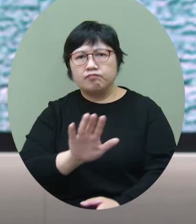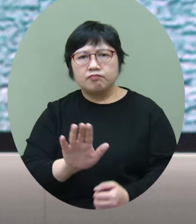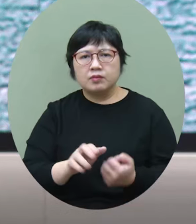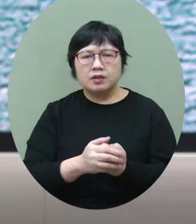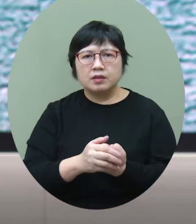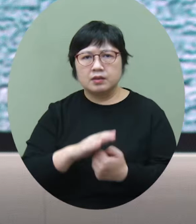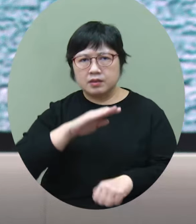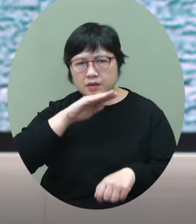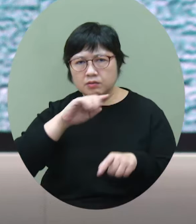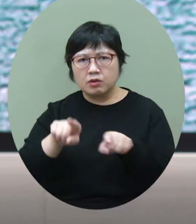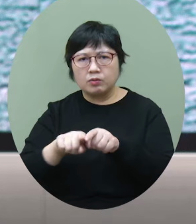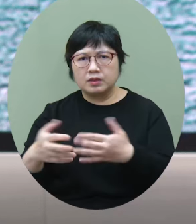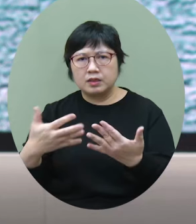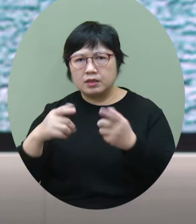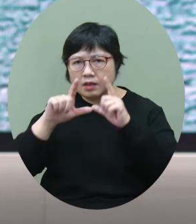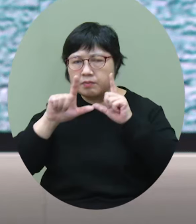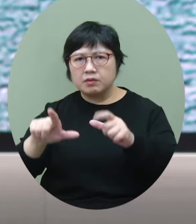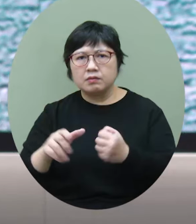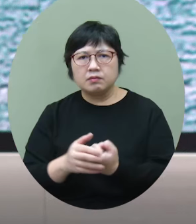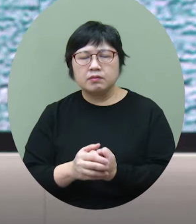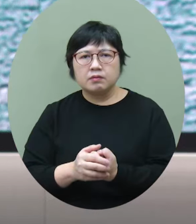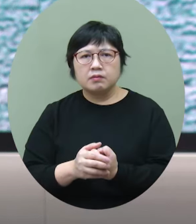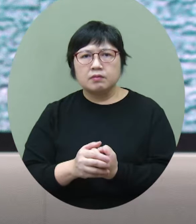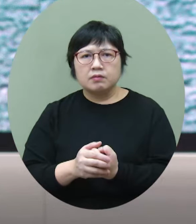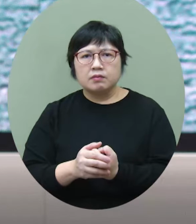下一條, 這位女士。